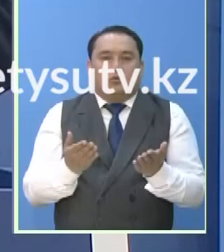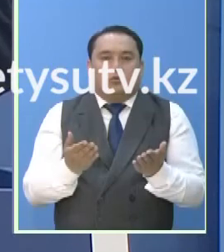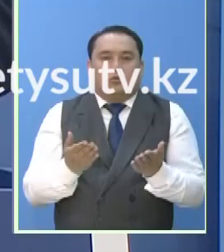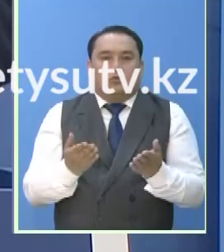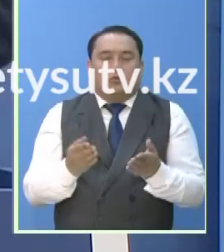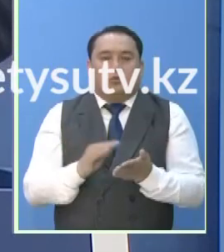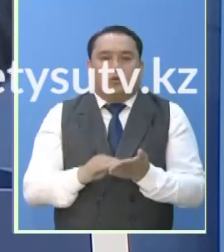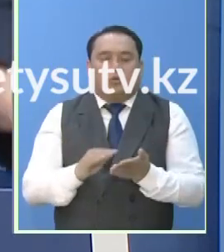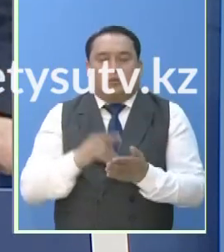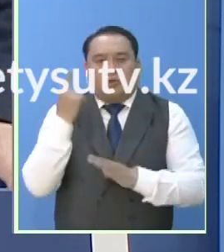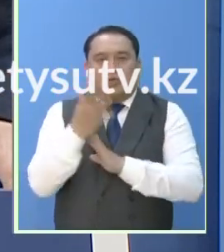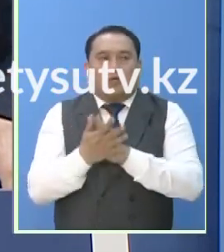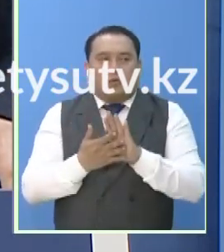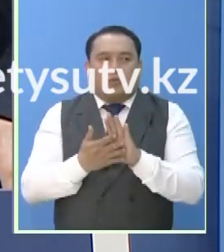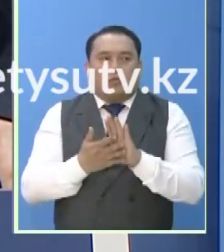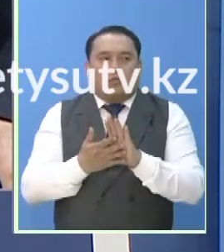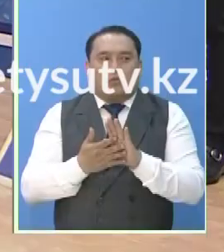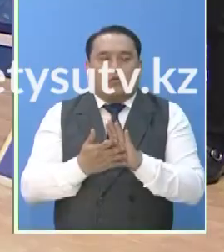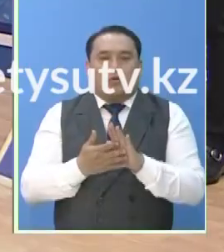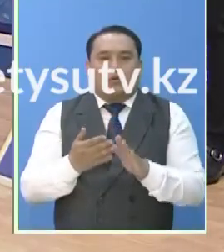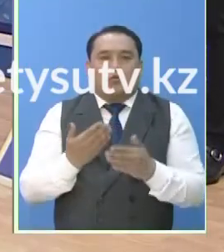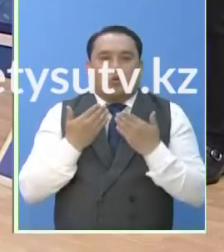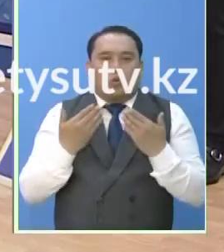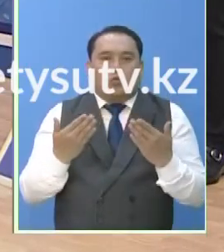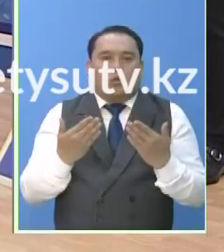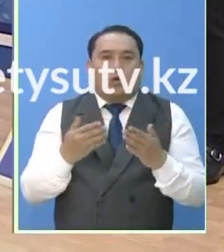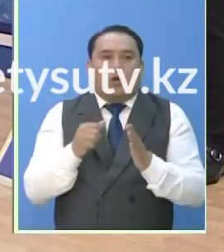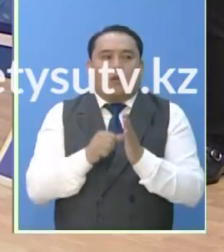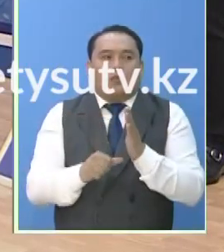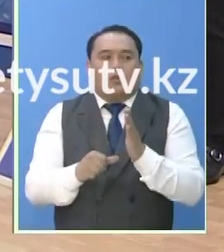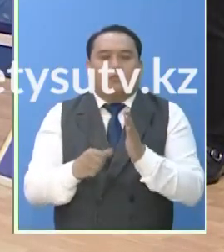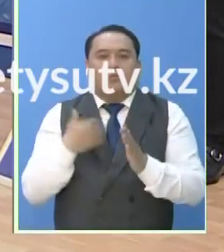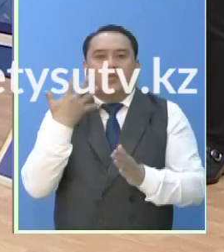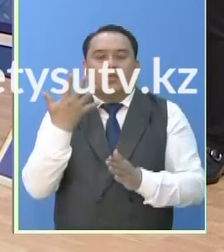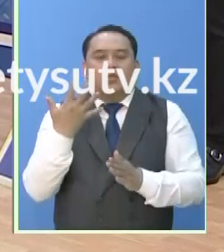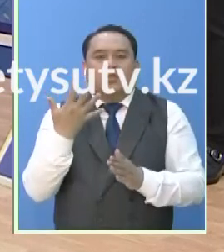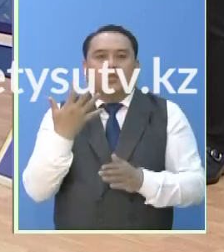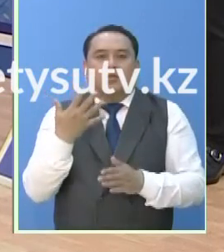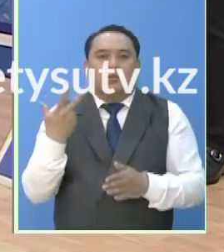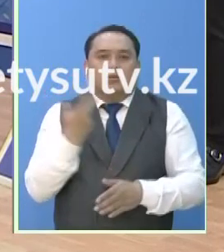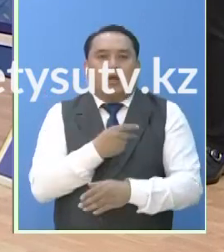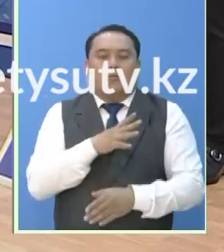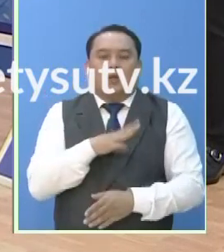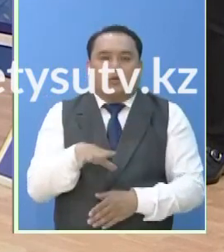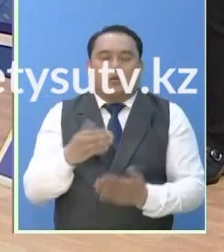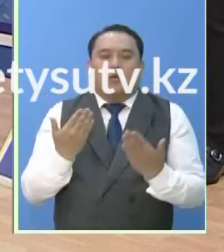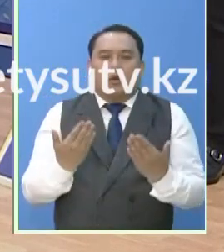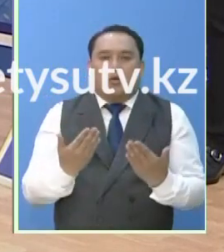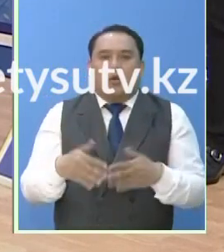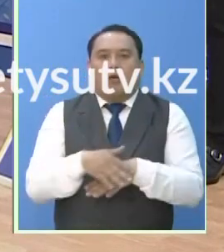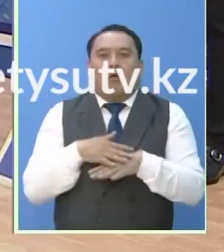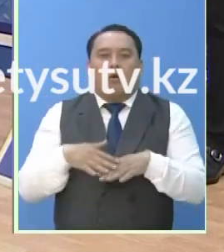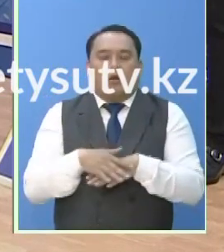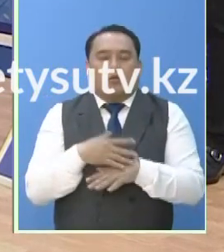қолтымызға ұстап жүретін. Түсінікті. Ерғали мырза, енді сұхбатымыздың соңғы сауалы болсын. 65 жастан асқан адамдарға салынбайды дедік. Дәл қазіргі уақытта жаппай